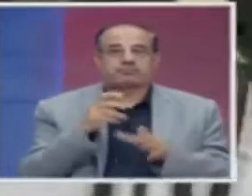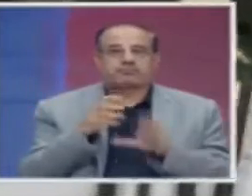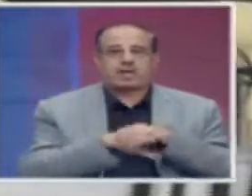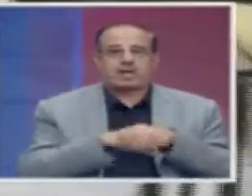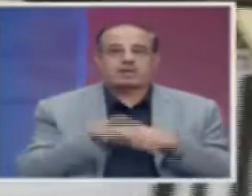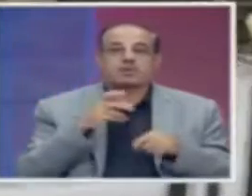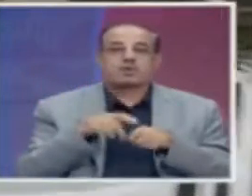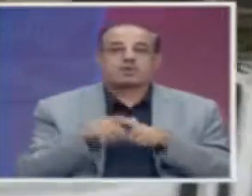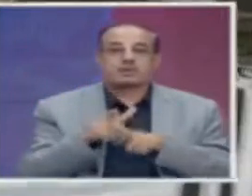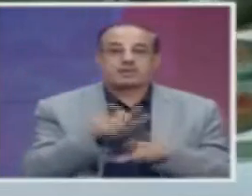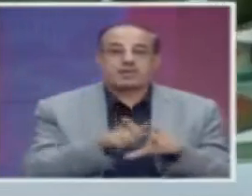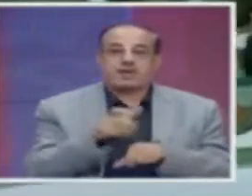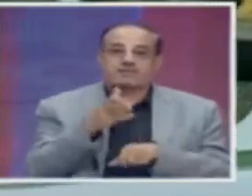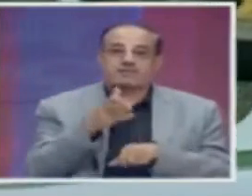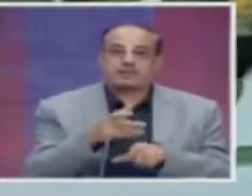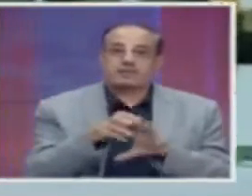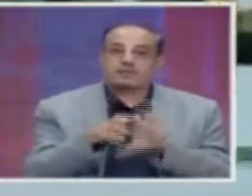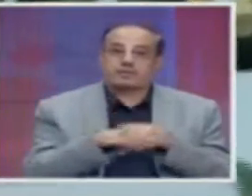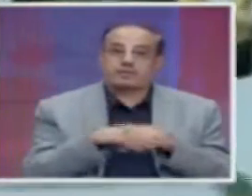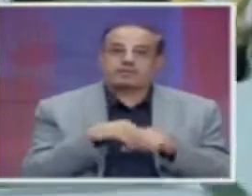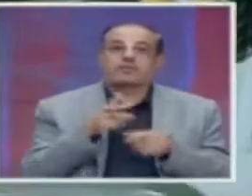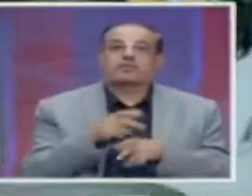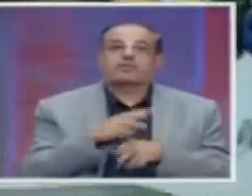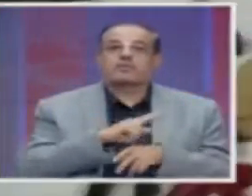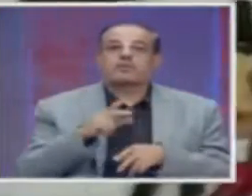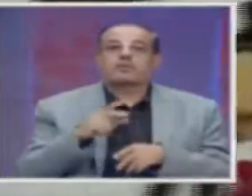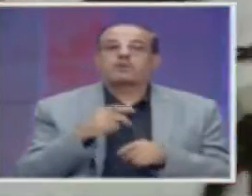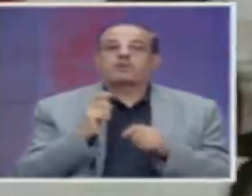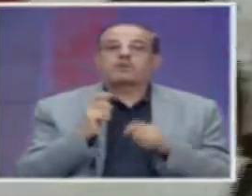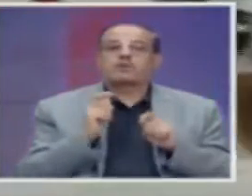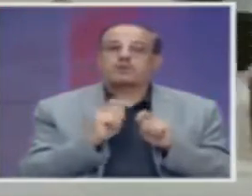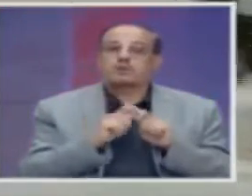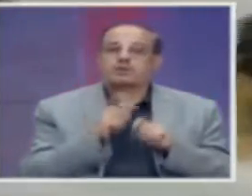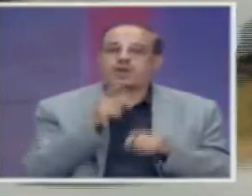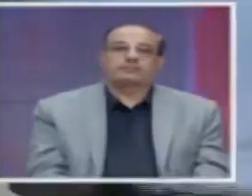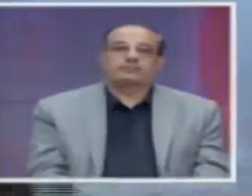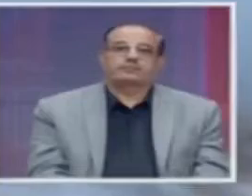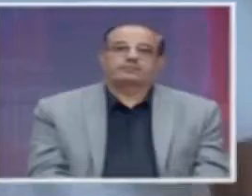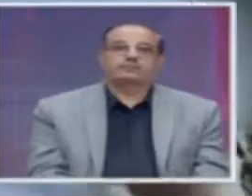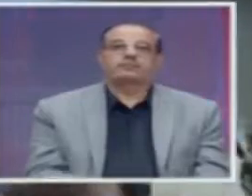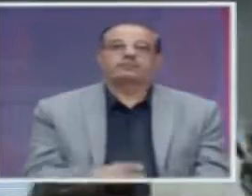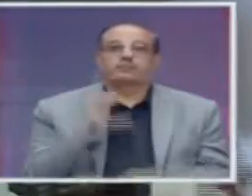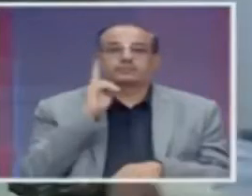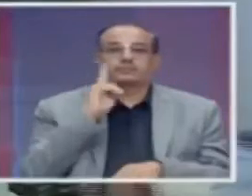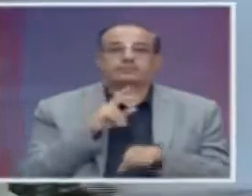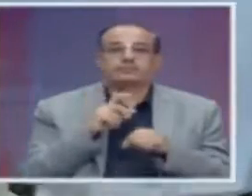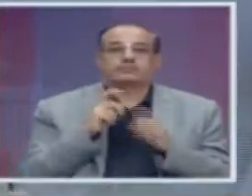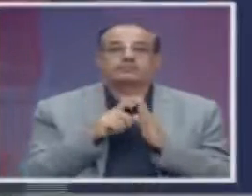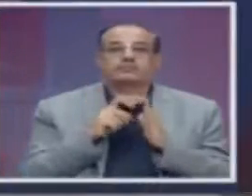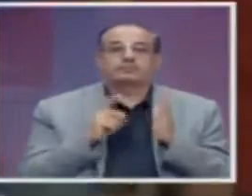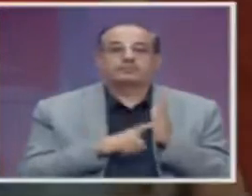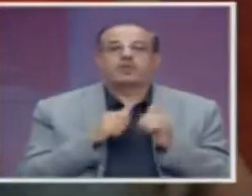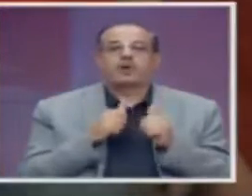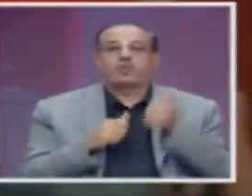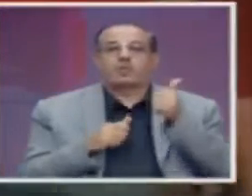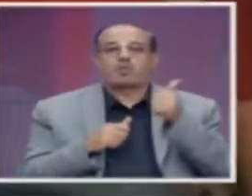لتصنيع الأسلحة النارية وبداخلها أسلحة نارية وأدوات وأجزاء التصنيع. ترسيخا لمبدأ سيادة